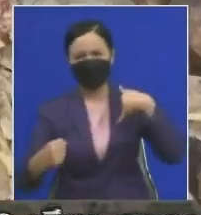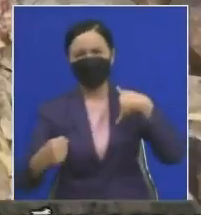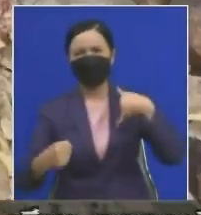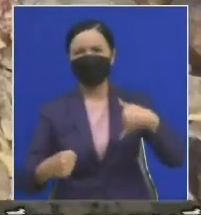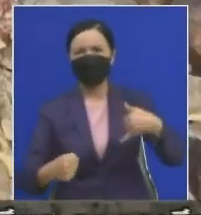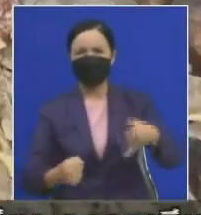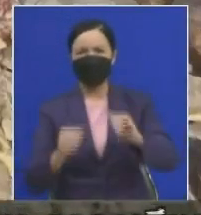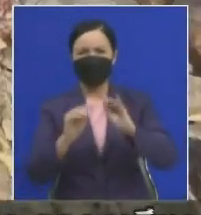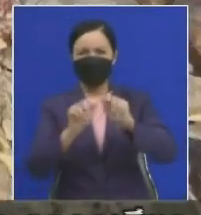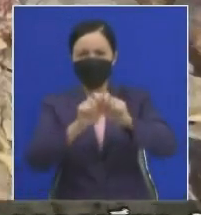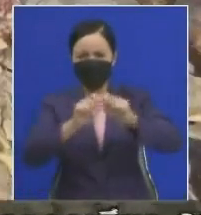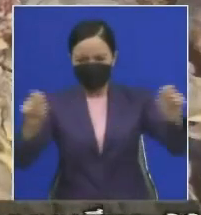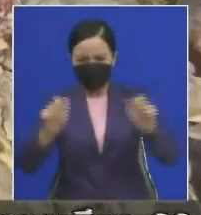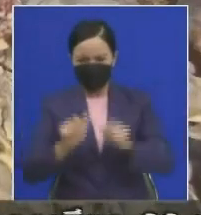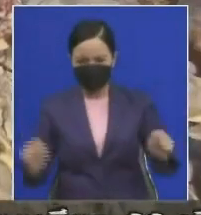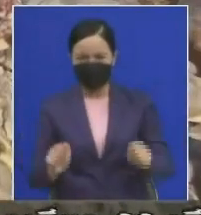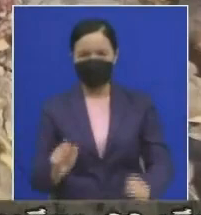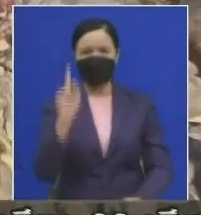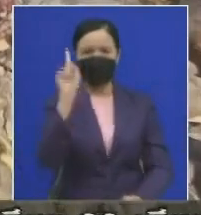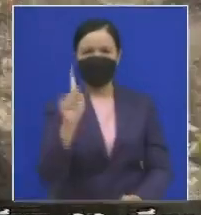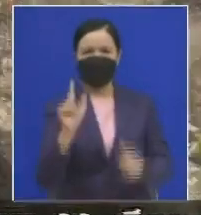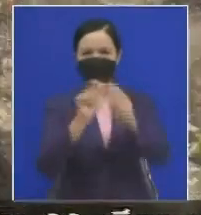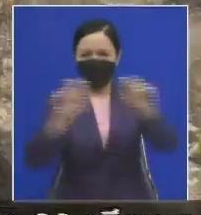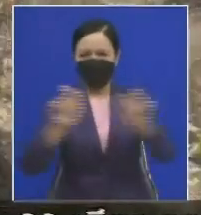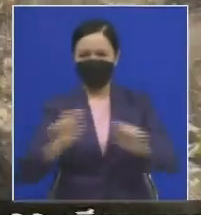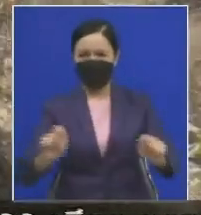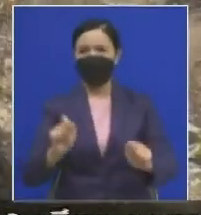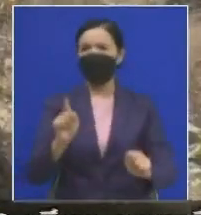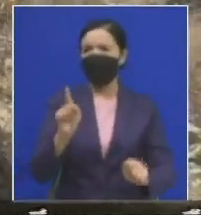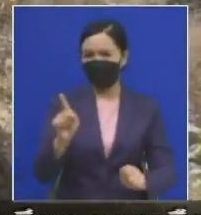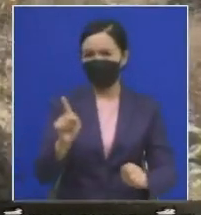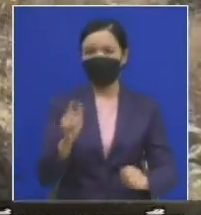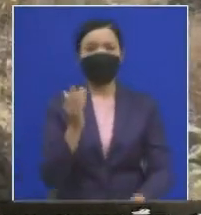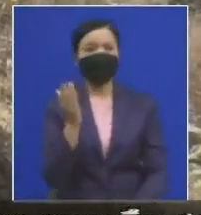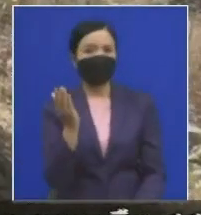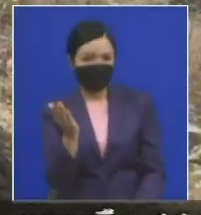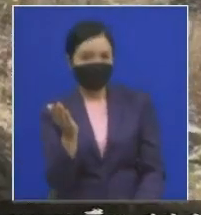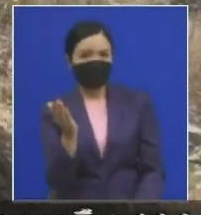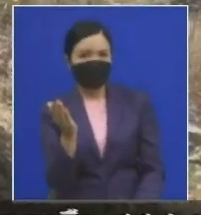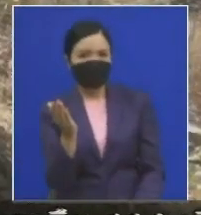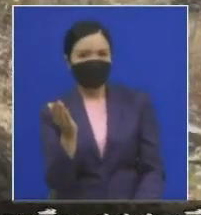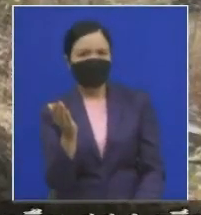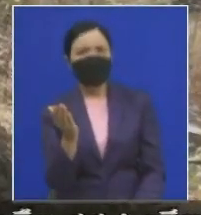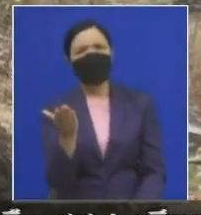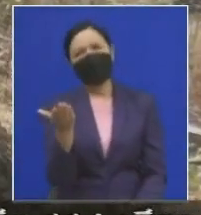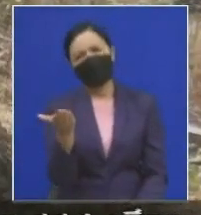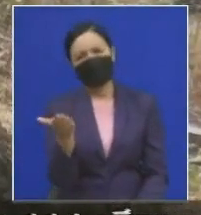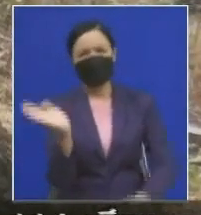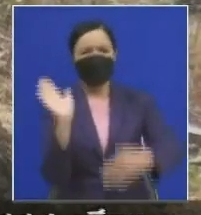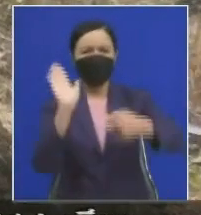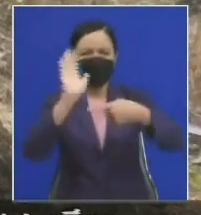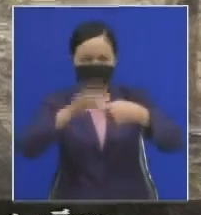ค่ะเอาไปขึงเอาไว้แบบนี้นะี่คือนขเหือifs เลย